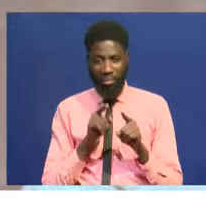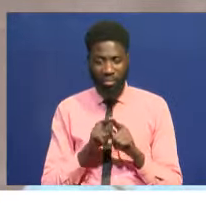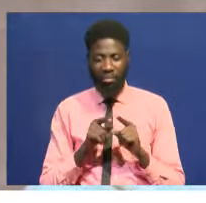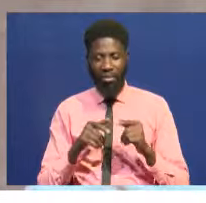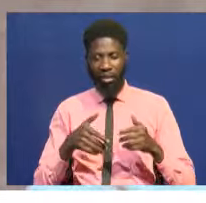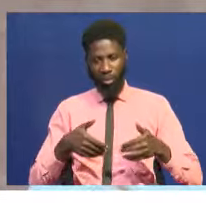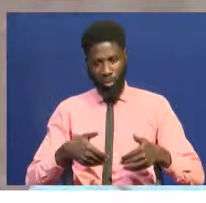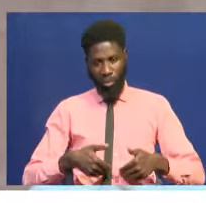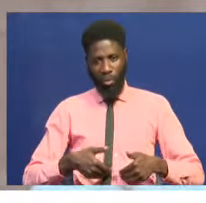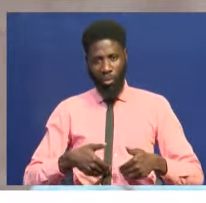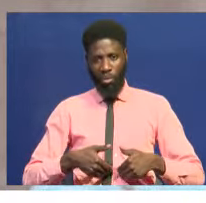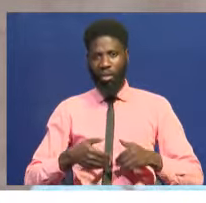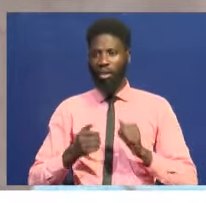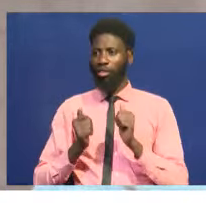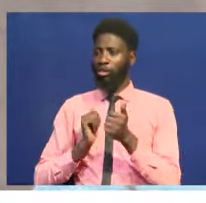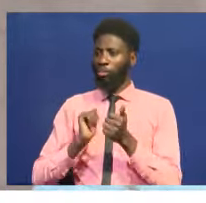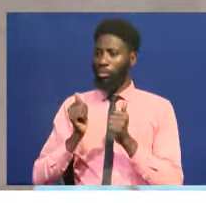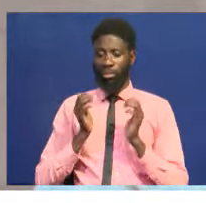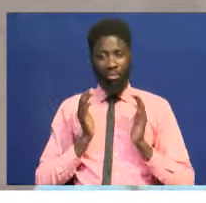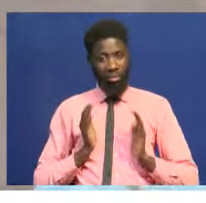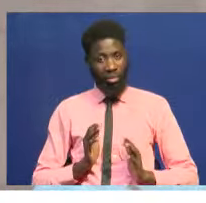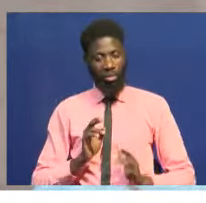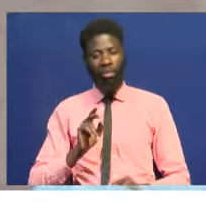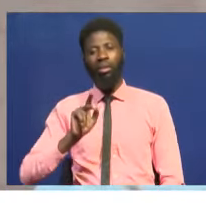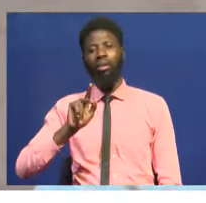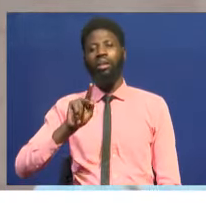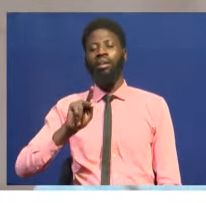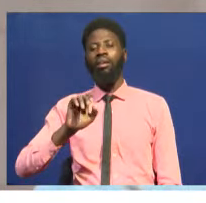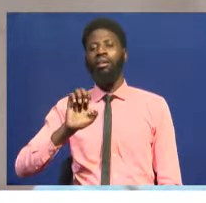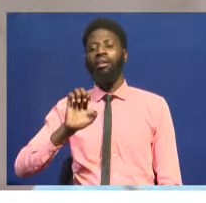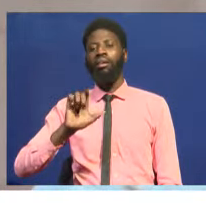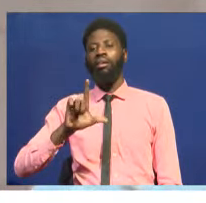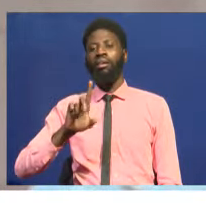mwanaspoti Kelvin Kiptum.